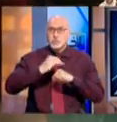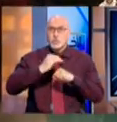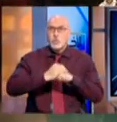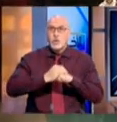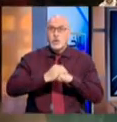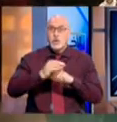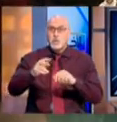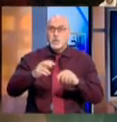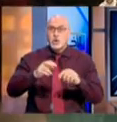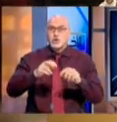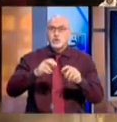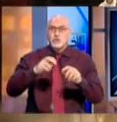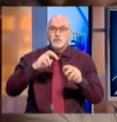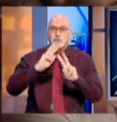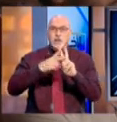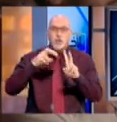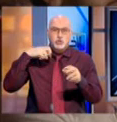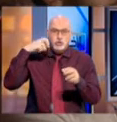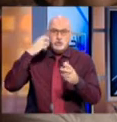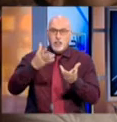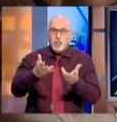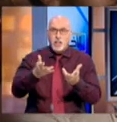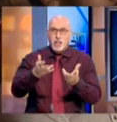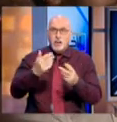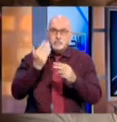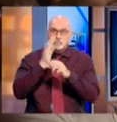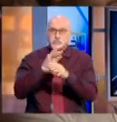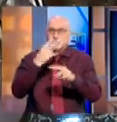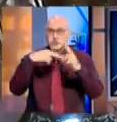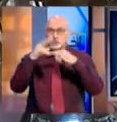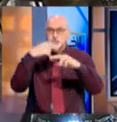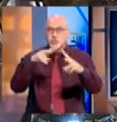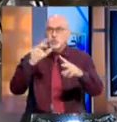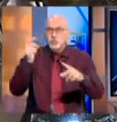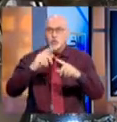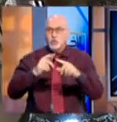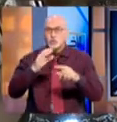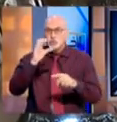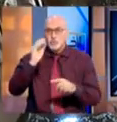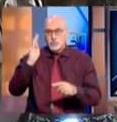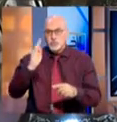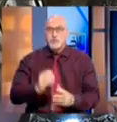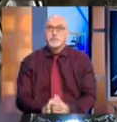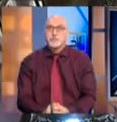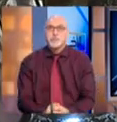شرشال والفنانة جايل يوسف رميسة وجمعية مزغنة من العاصمة والفنان كريم سمار.